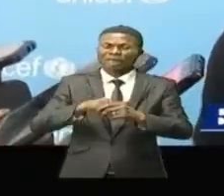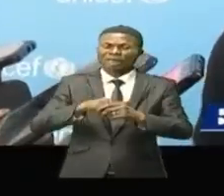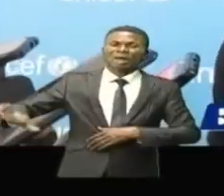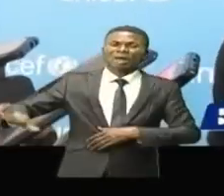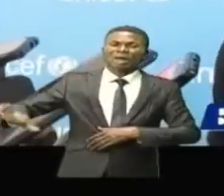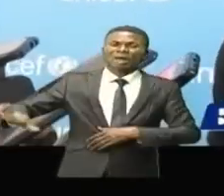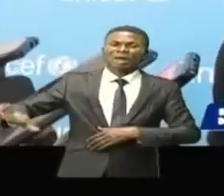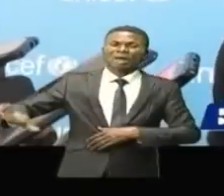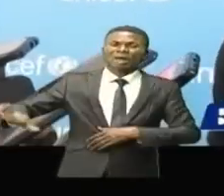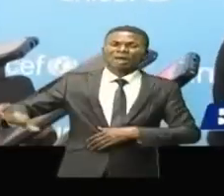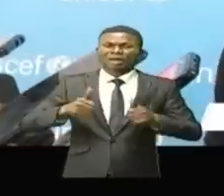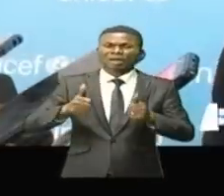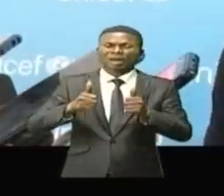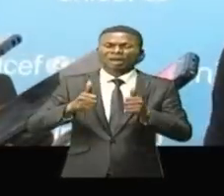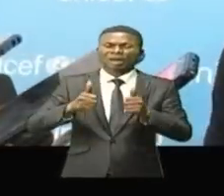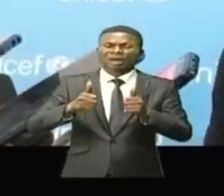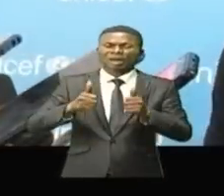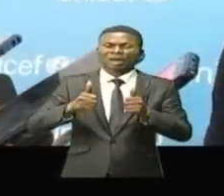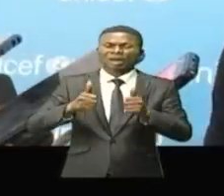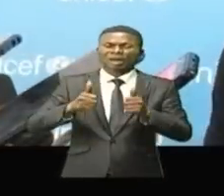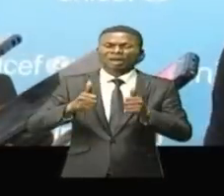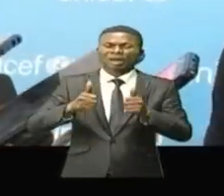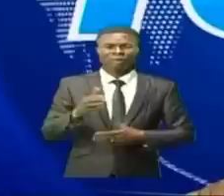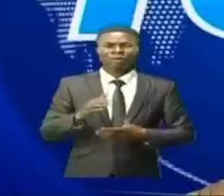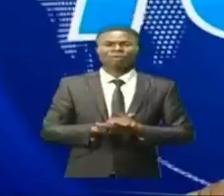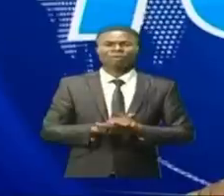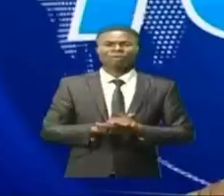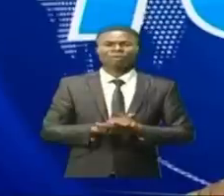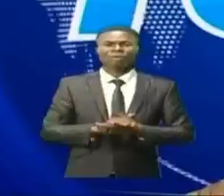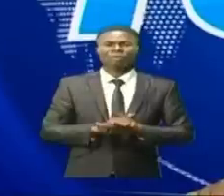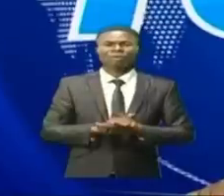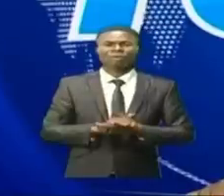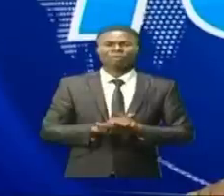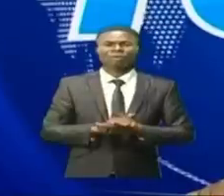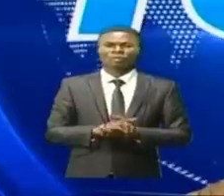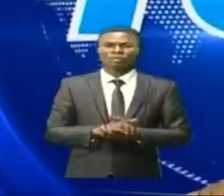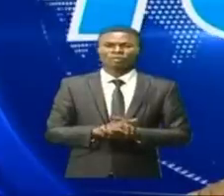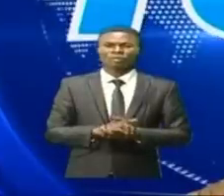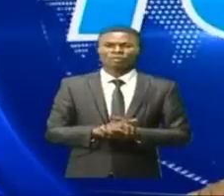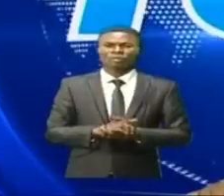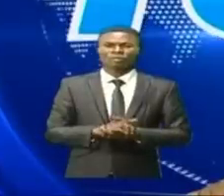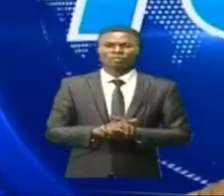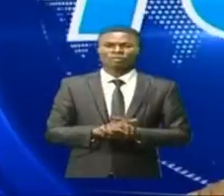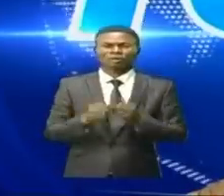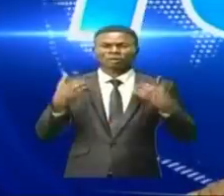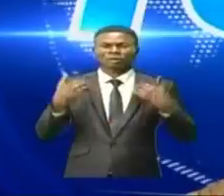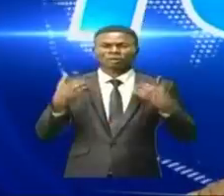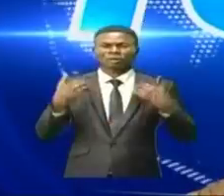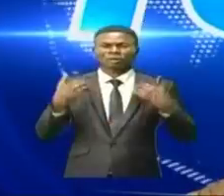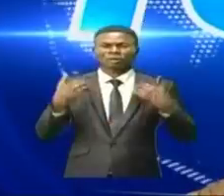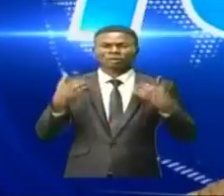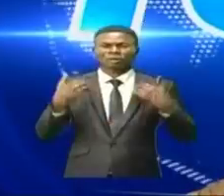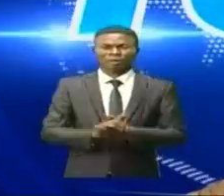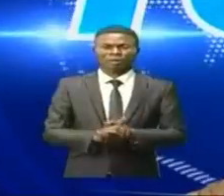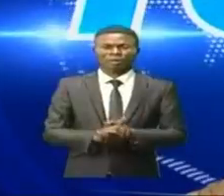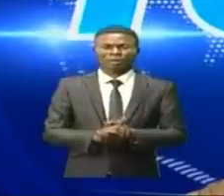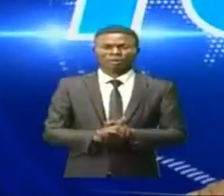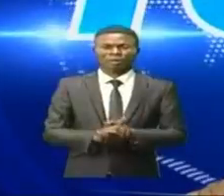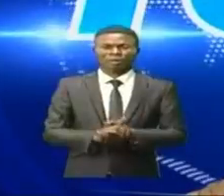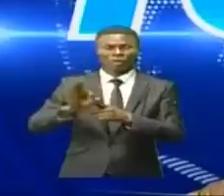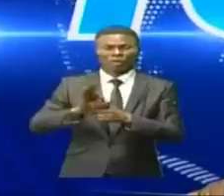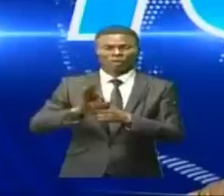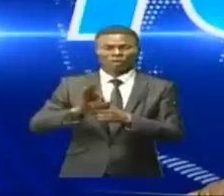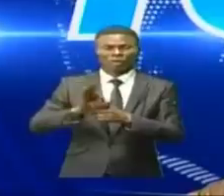des enfants au quotidien et tout ce qu'ils font. Et dans le secteur de la santé, sachez que pour une formation doctorale